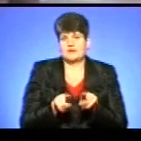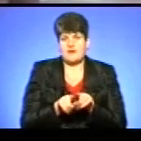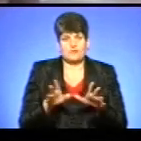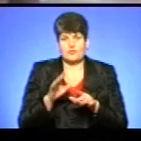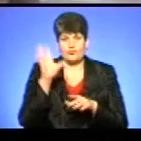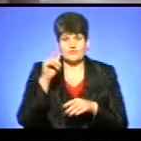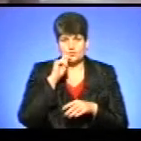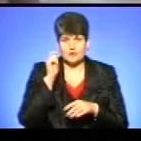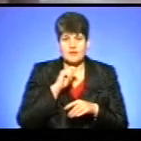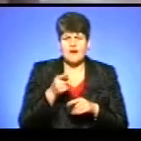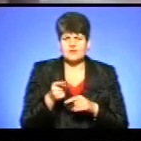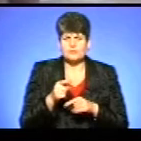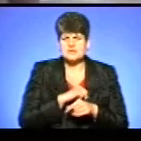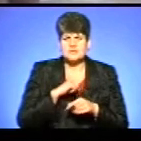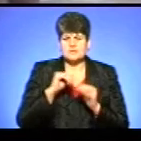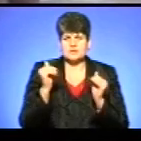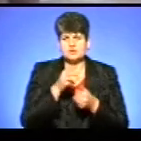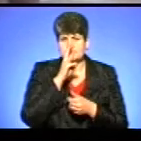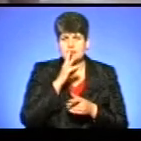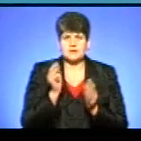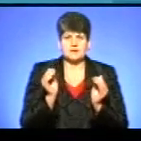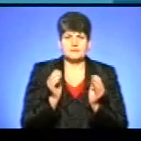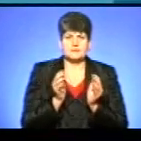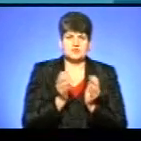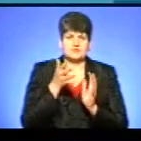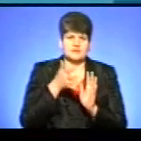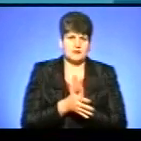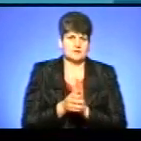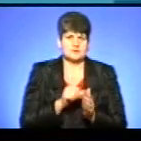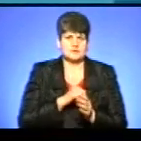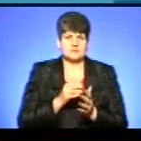зарплати і нижчі витрати, виходить найвища ціна?